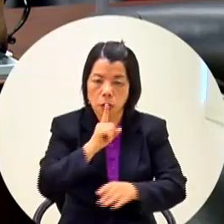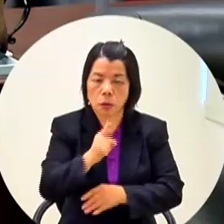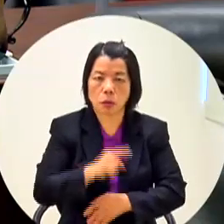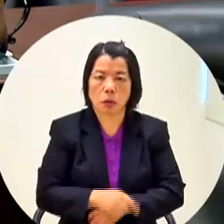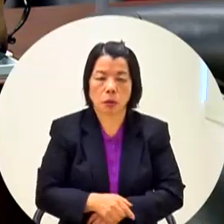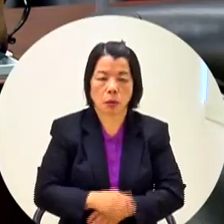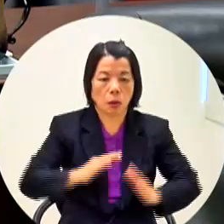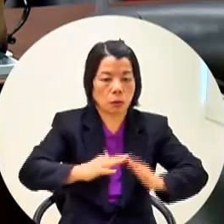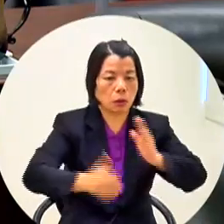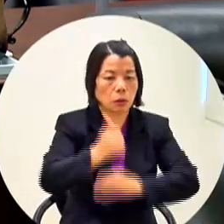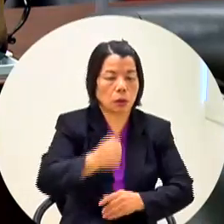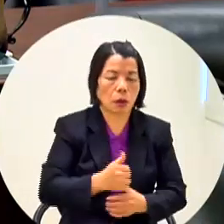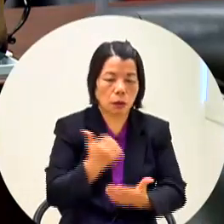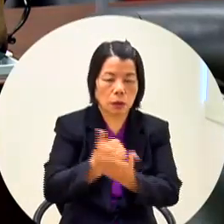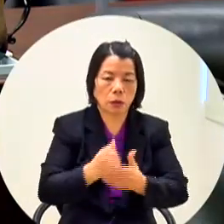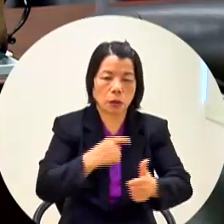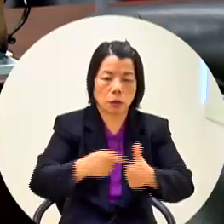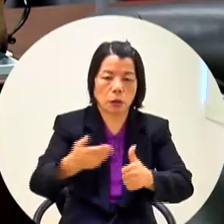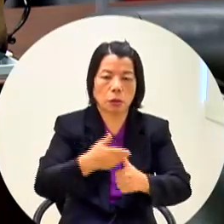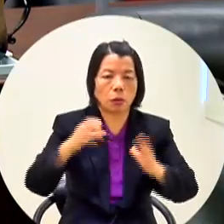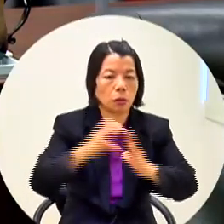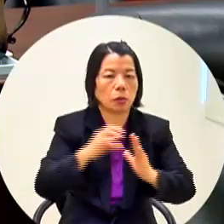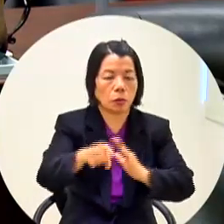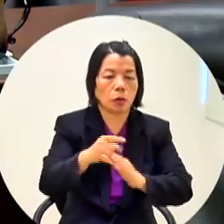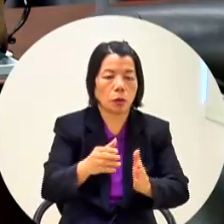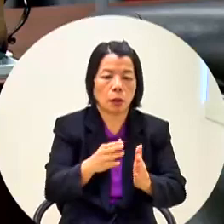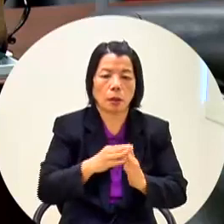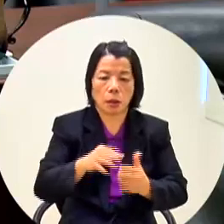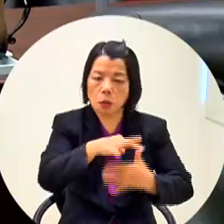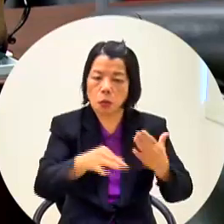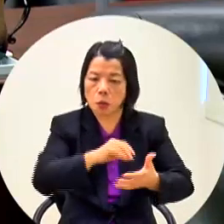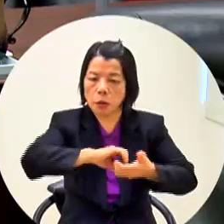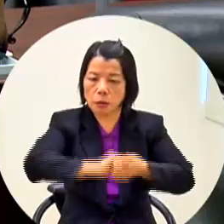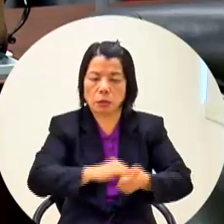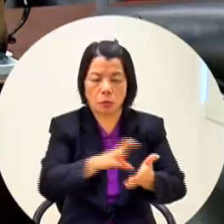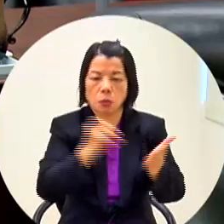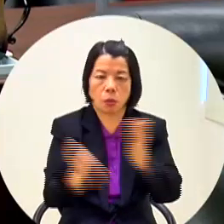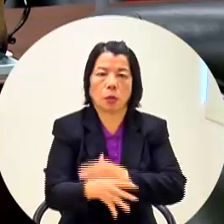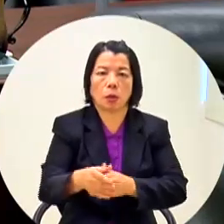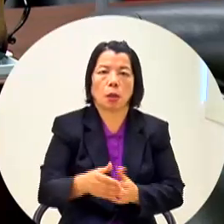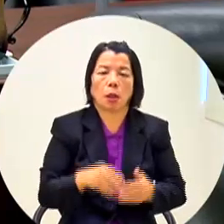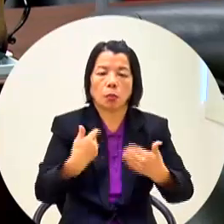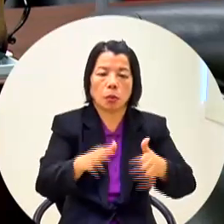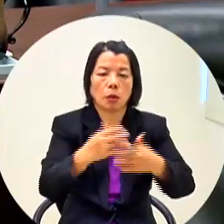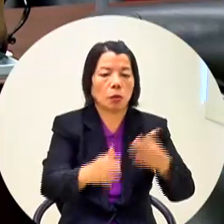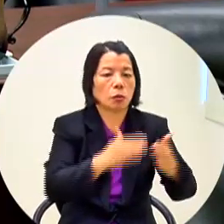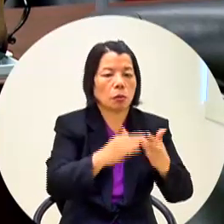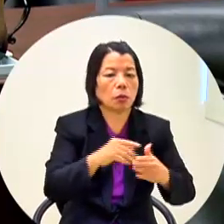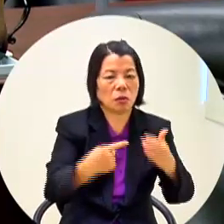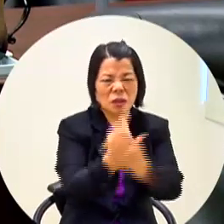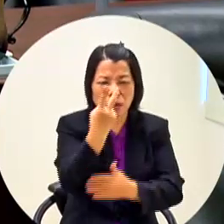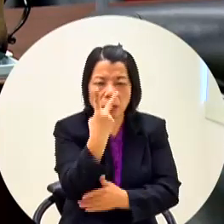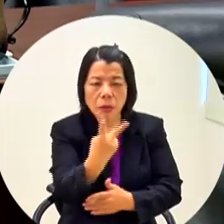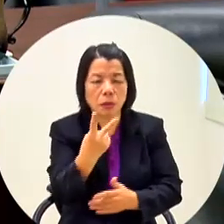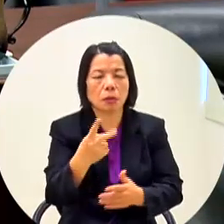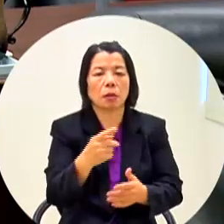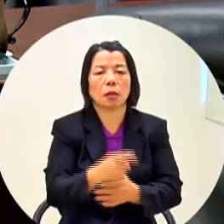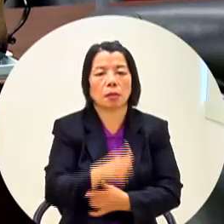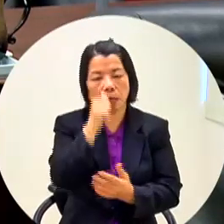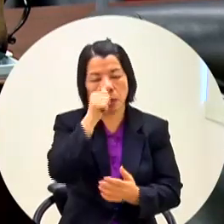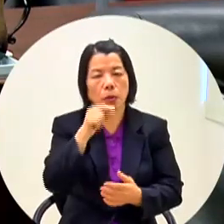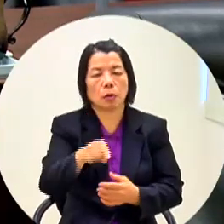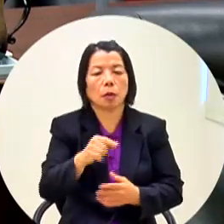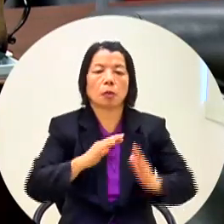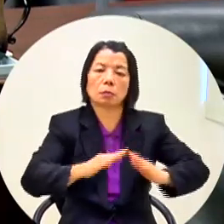以请教育局撤回这个规定，不要有所谓每间学校只能开放两间投开票所的规定，可以做到吗，市